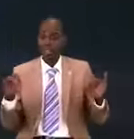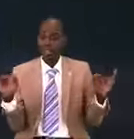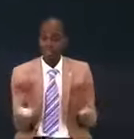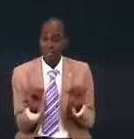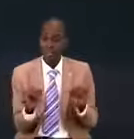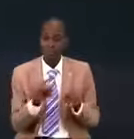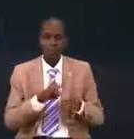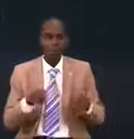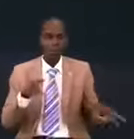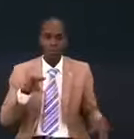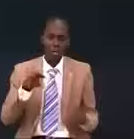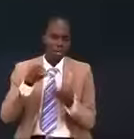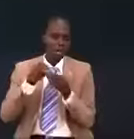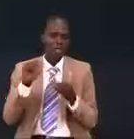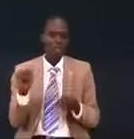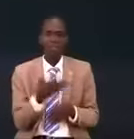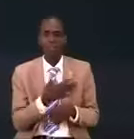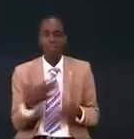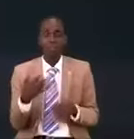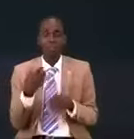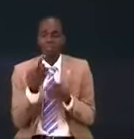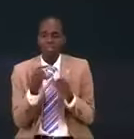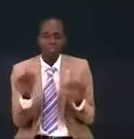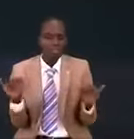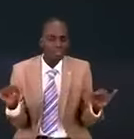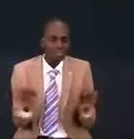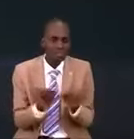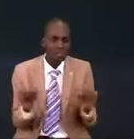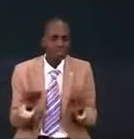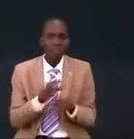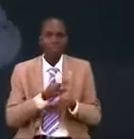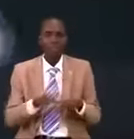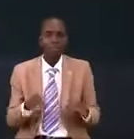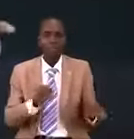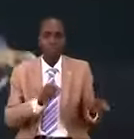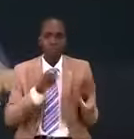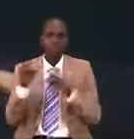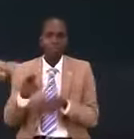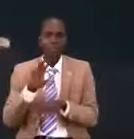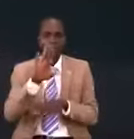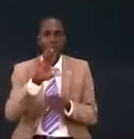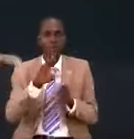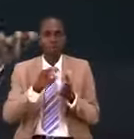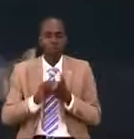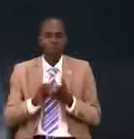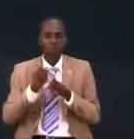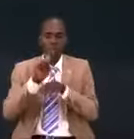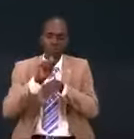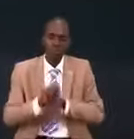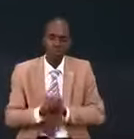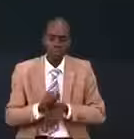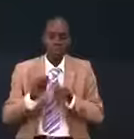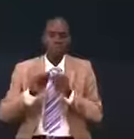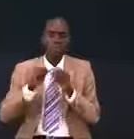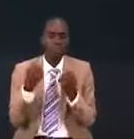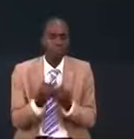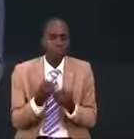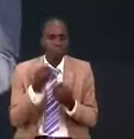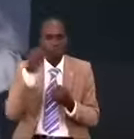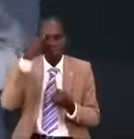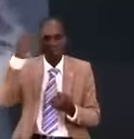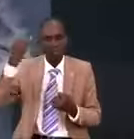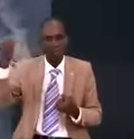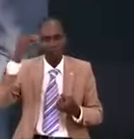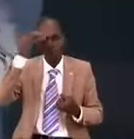les traditions de ta tribu confie le à des hommes fidèles qui soient capables de l'enseigner